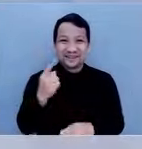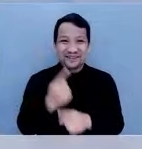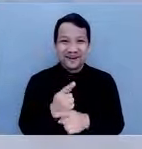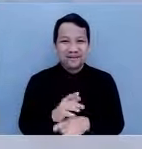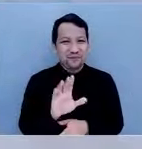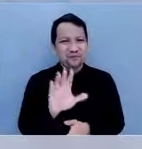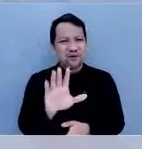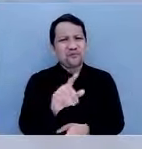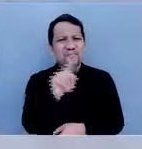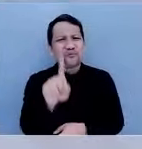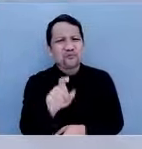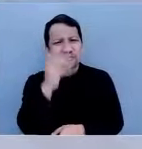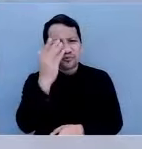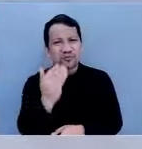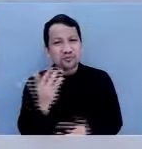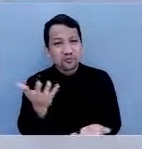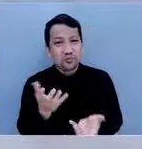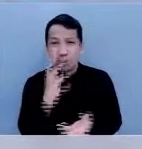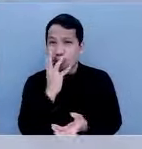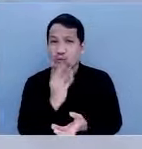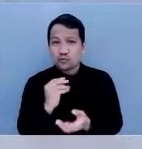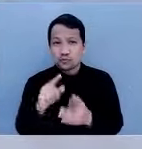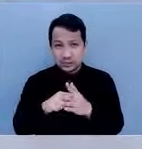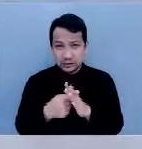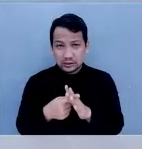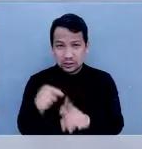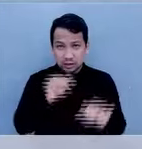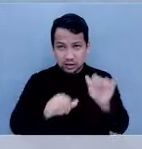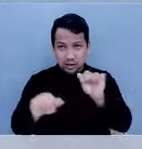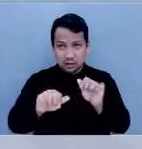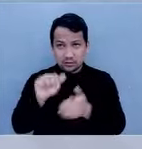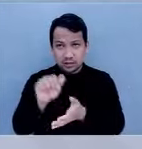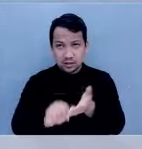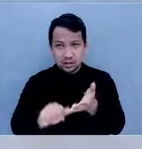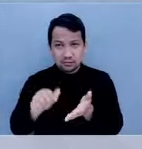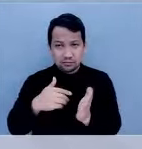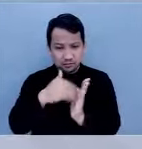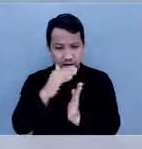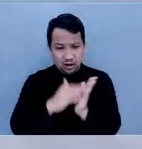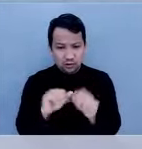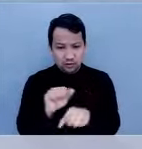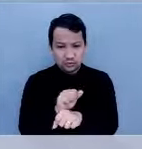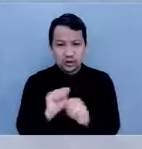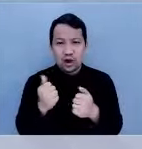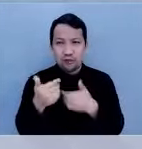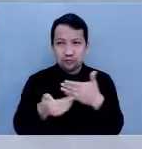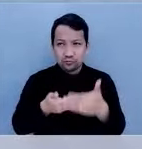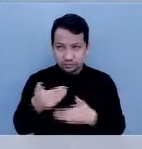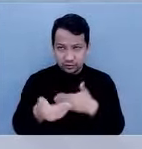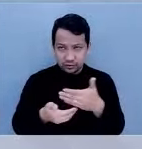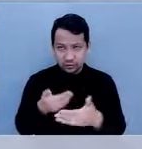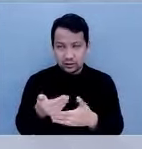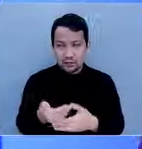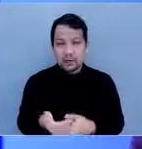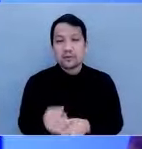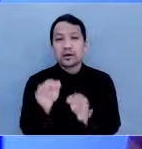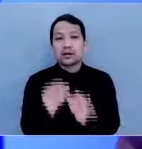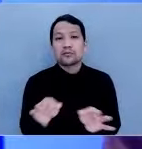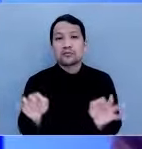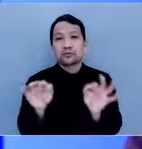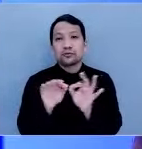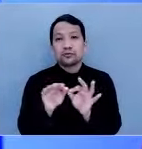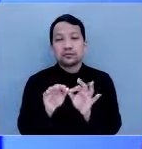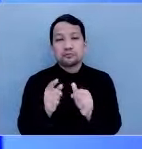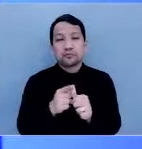ko lang, paano ba, kung sa mga gustong magsimula sa ganitong pagpe-painting, paano ba yung proseso? Kailangan po kasi dito, mahal mo